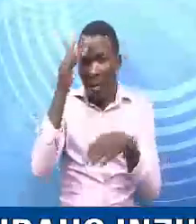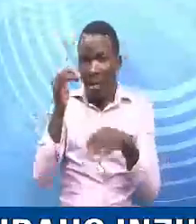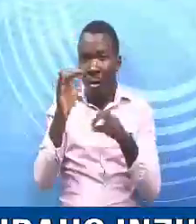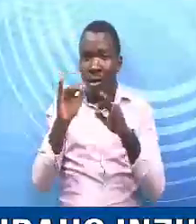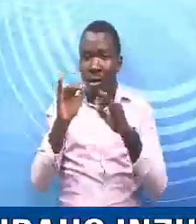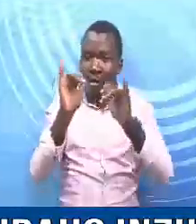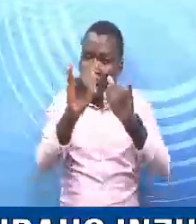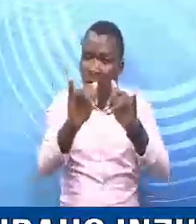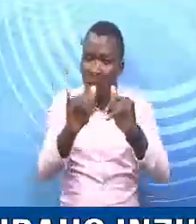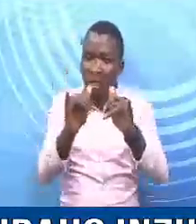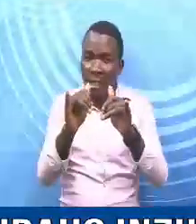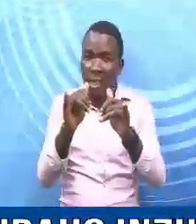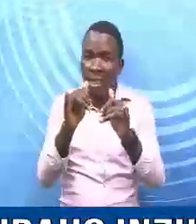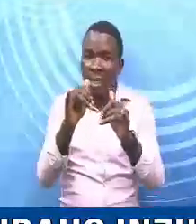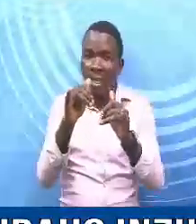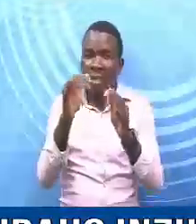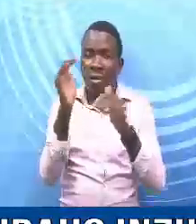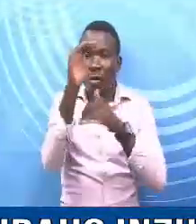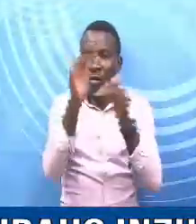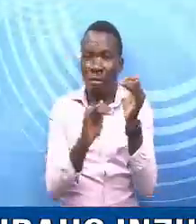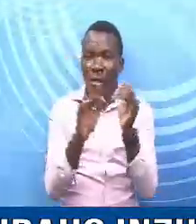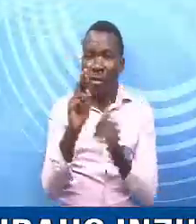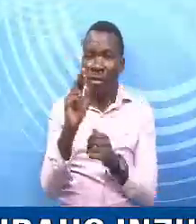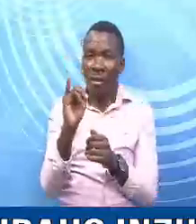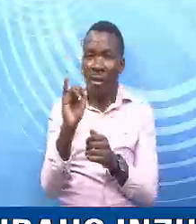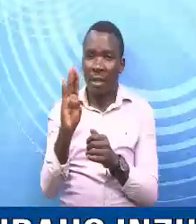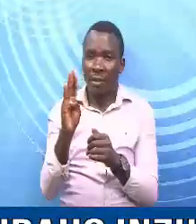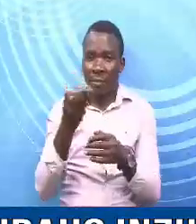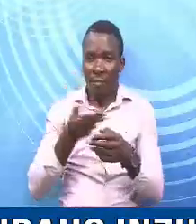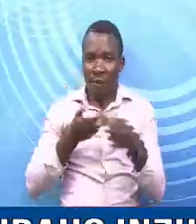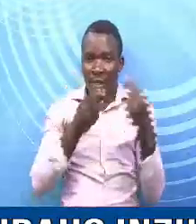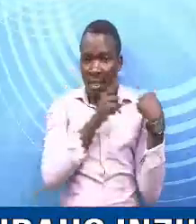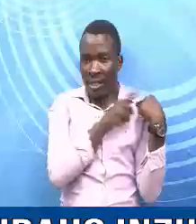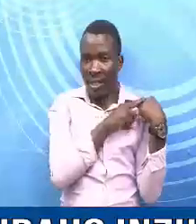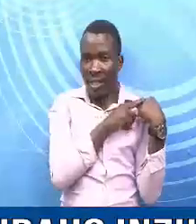babihariye urwego rw'ubugenzacyaha rubifite mu nshingano